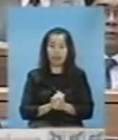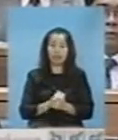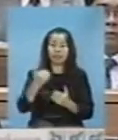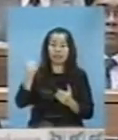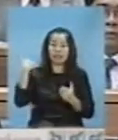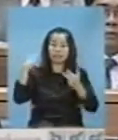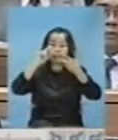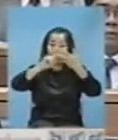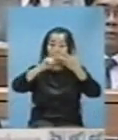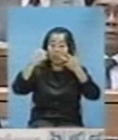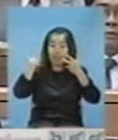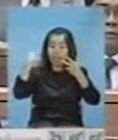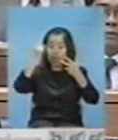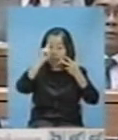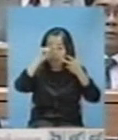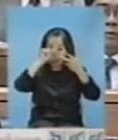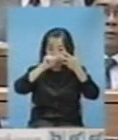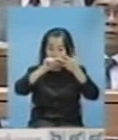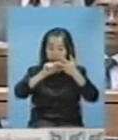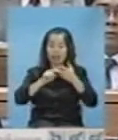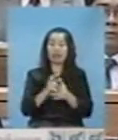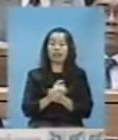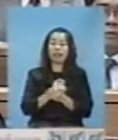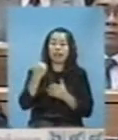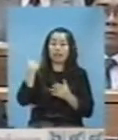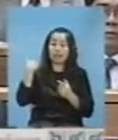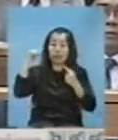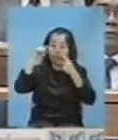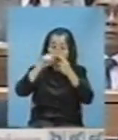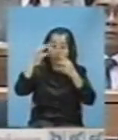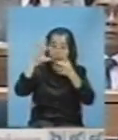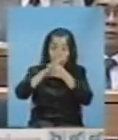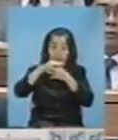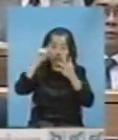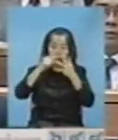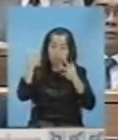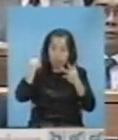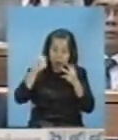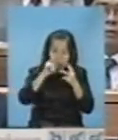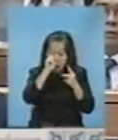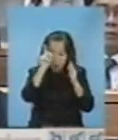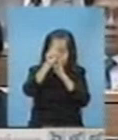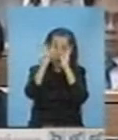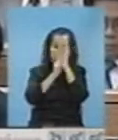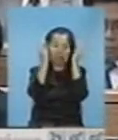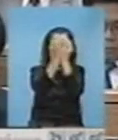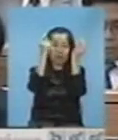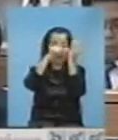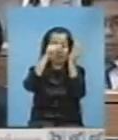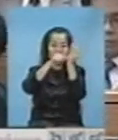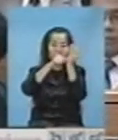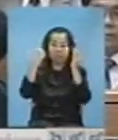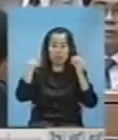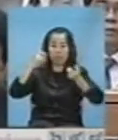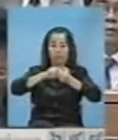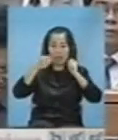รเราจะพบความจริงว่าในที่สุดมีการใช้ช่องว่างของรัฐธรรมนูญก่อให้เกิดปั